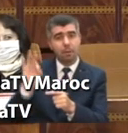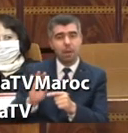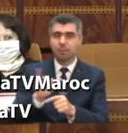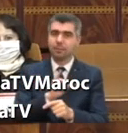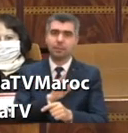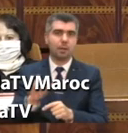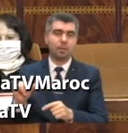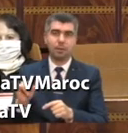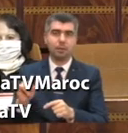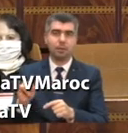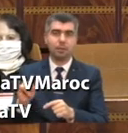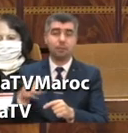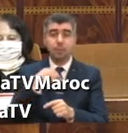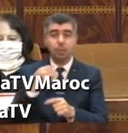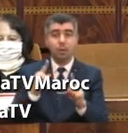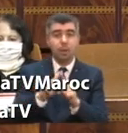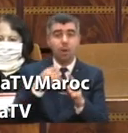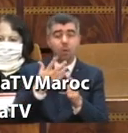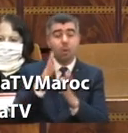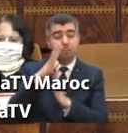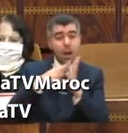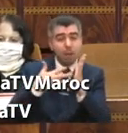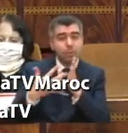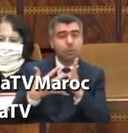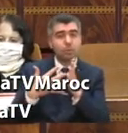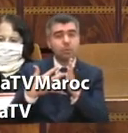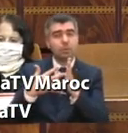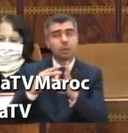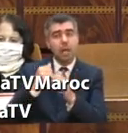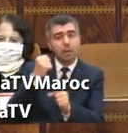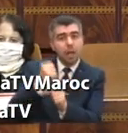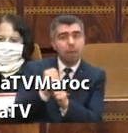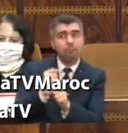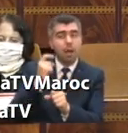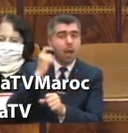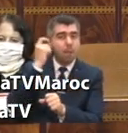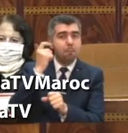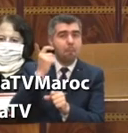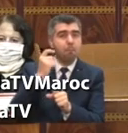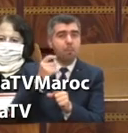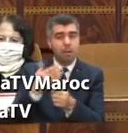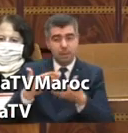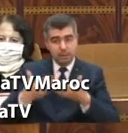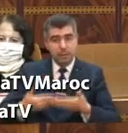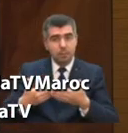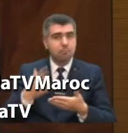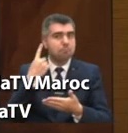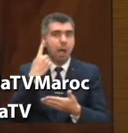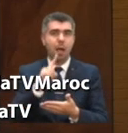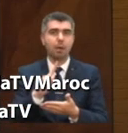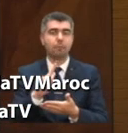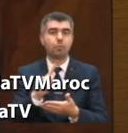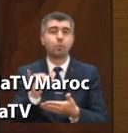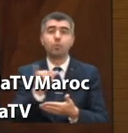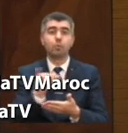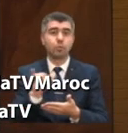لا يمكن أن تبني خطط عمل أو المنهجيات للتعامل مع أشياء غير محددة اليوم، غير محددة. ما عرفناش اليوم